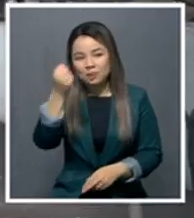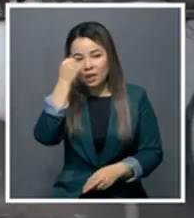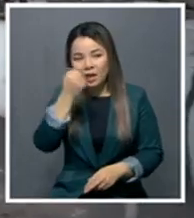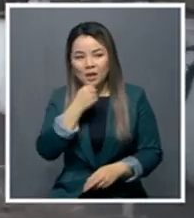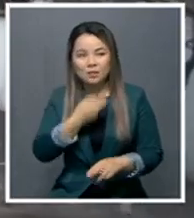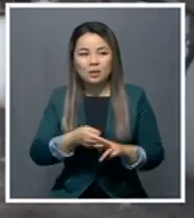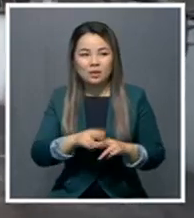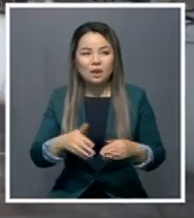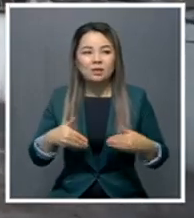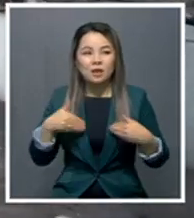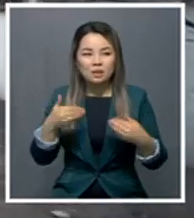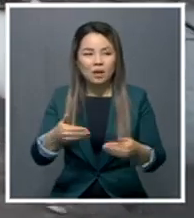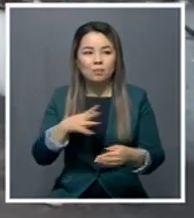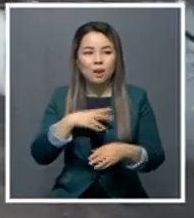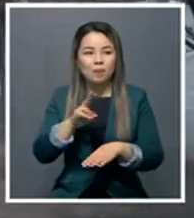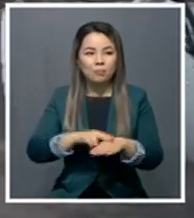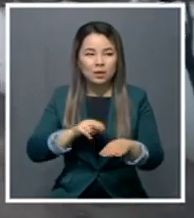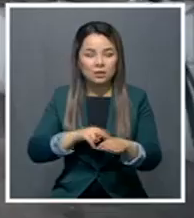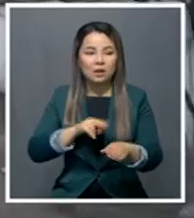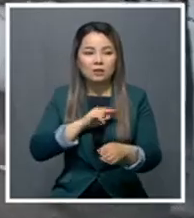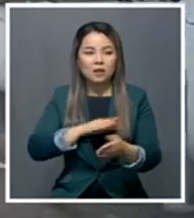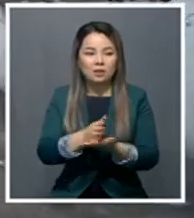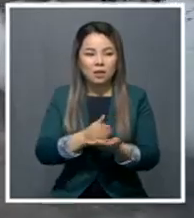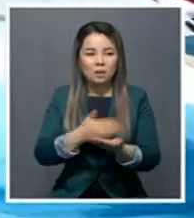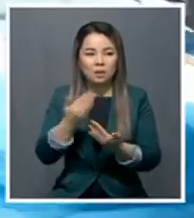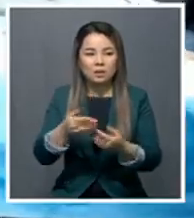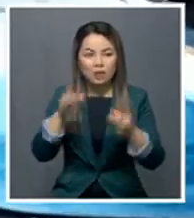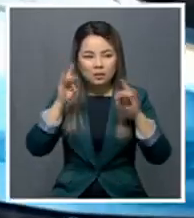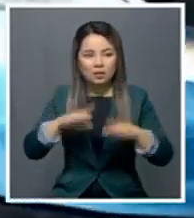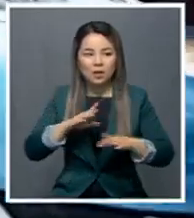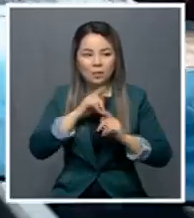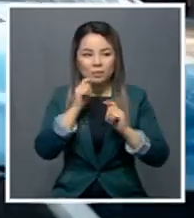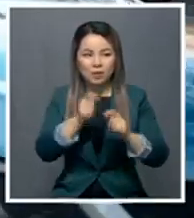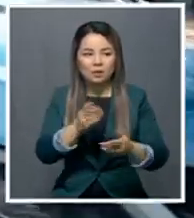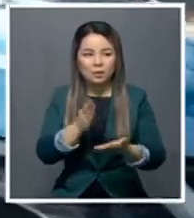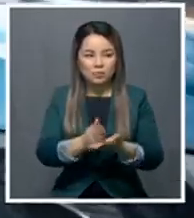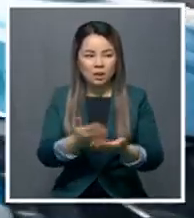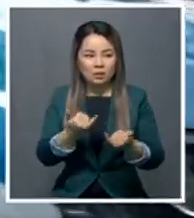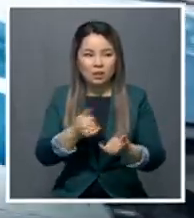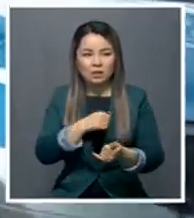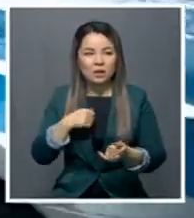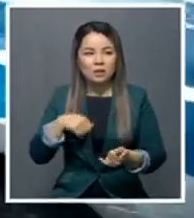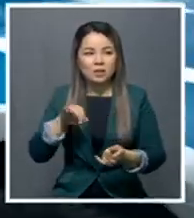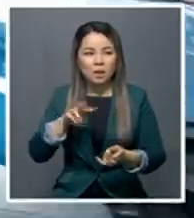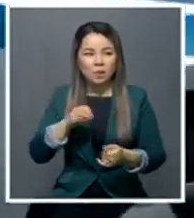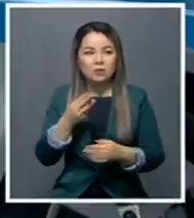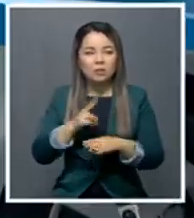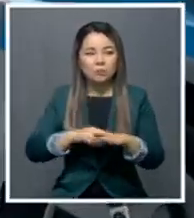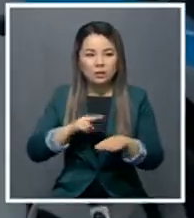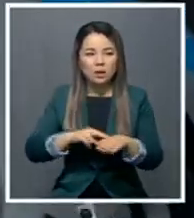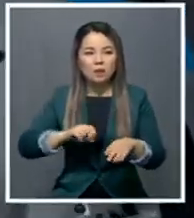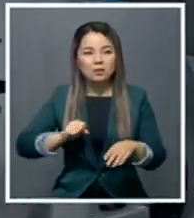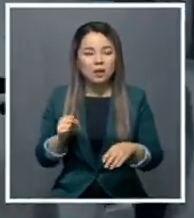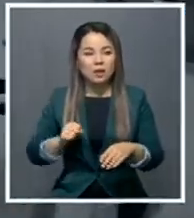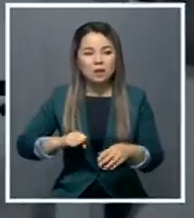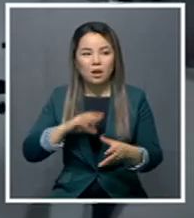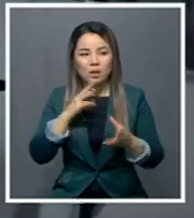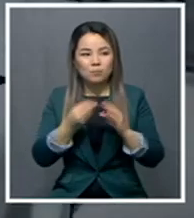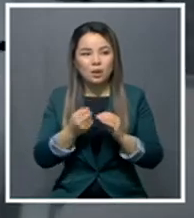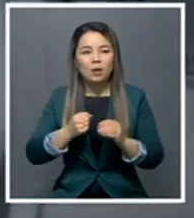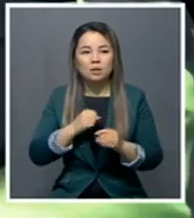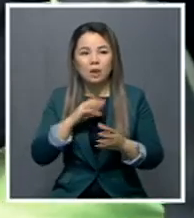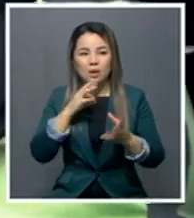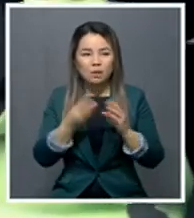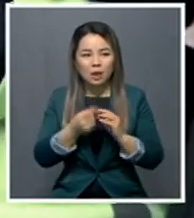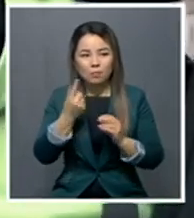Балдырғанның бұл тілегін орындай алмаған полиция қызметкерлері оған тосын сый жасауды ұйғарыпты. Жалпы Димаштың полиция қызметкерлерімен достығы бір жыл бұрын